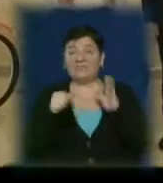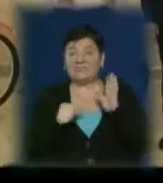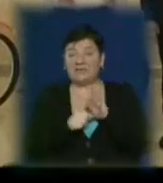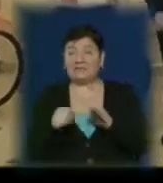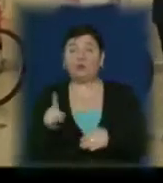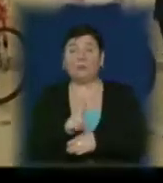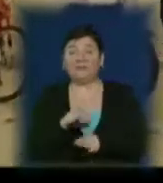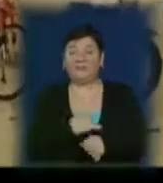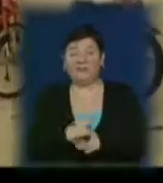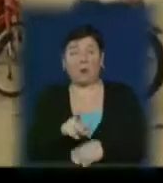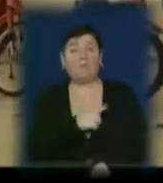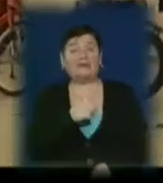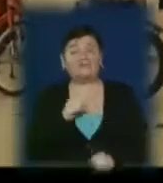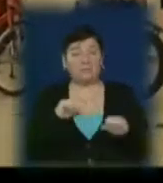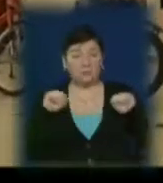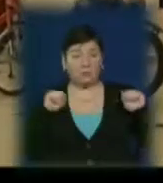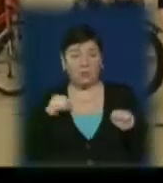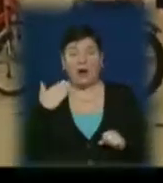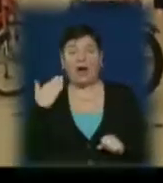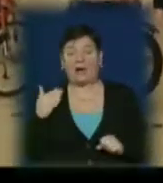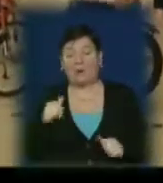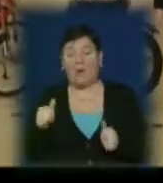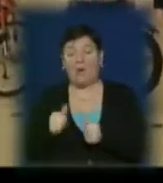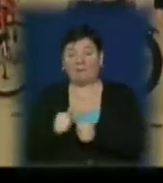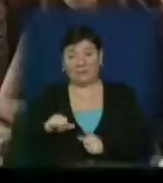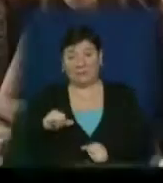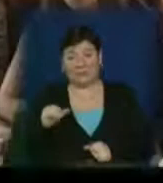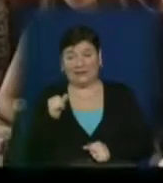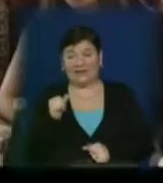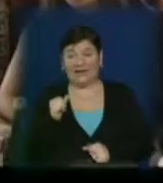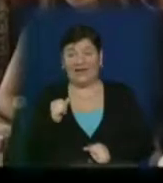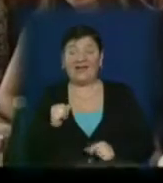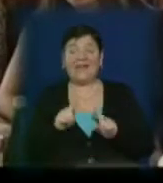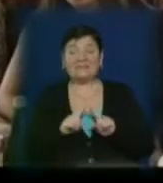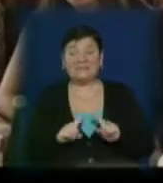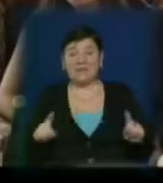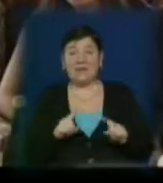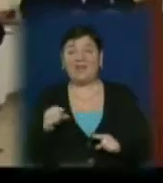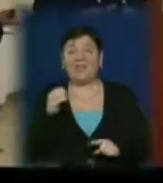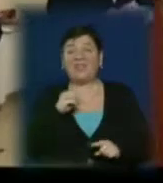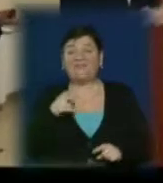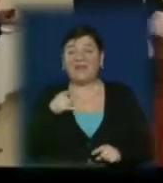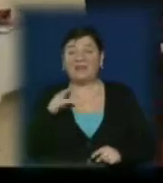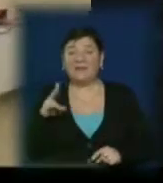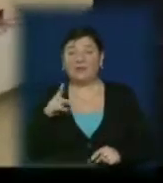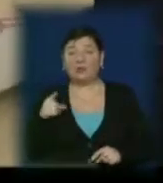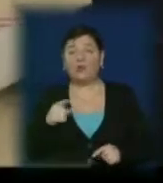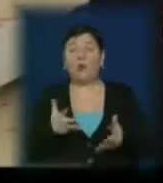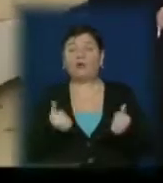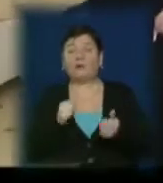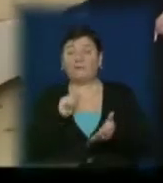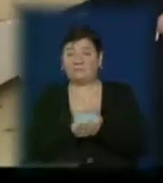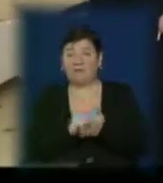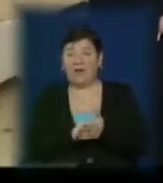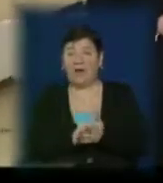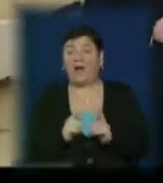норматив майстра спорту. А його колега, щоправда, з команди «Загор Крос Екстрім» Євген Дору отримав посвідчення